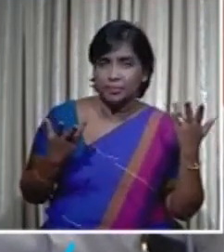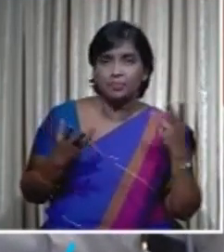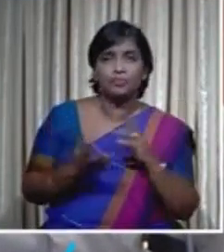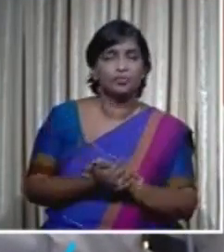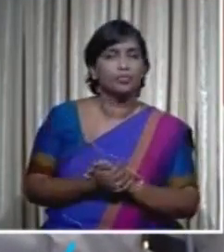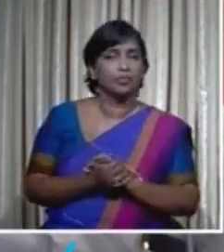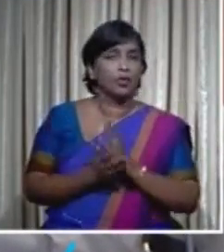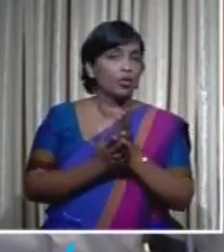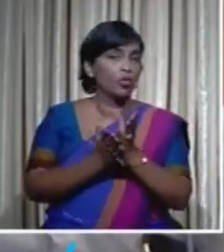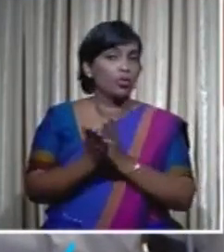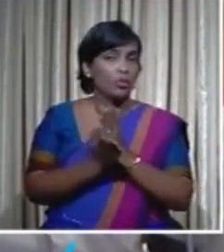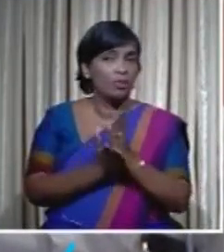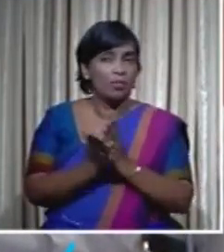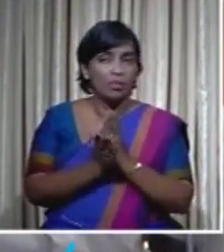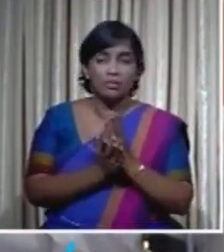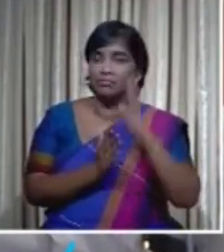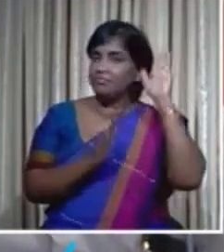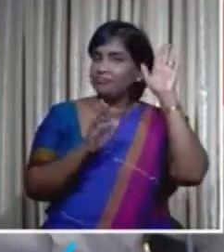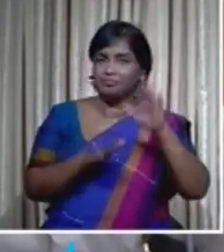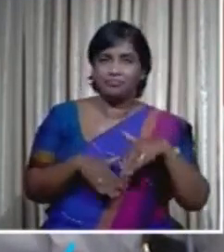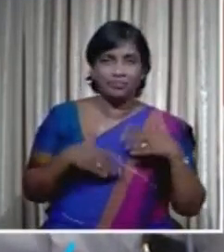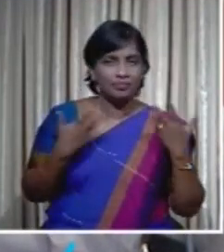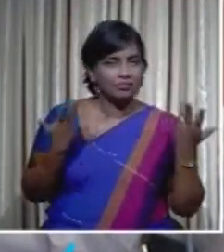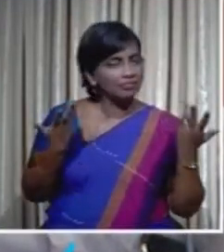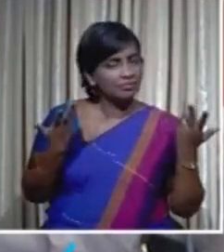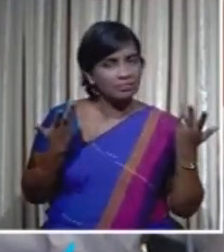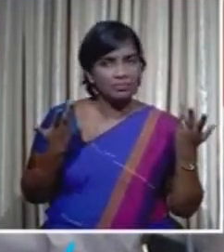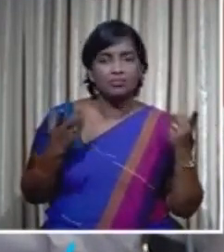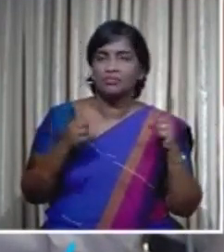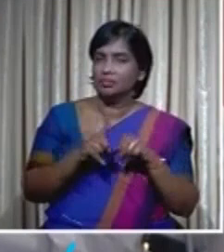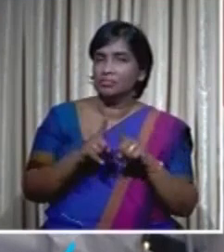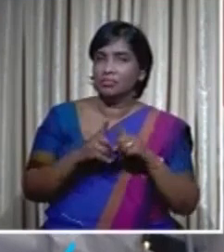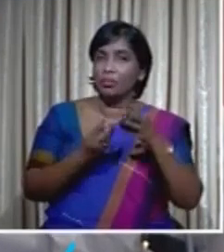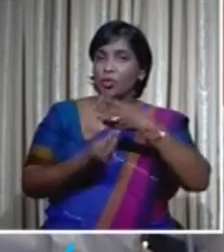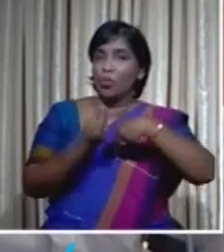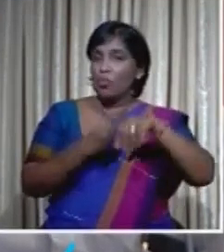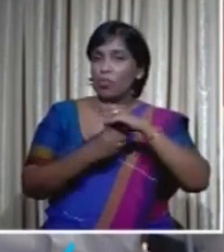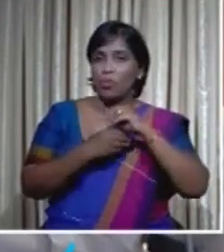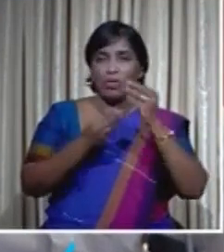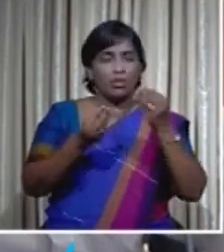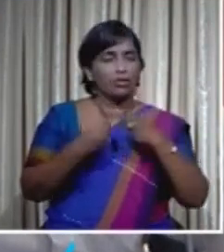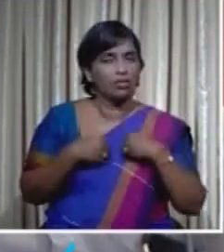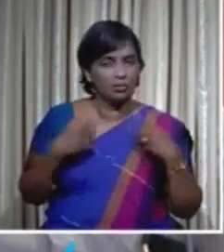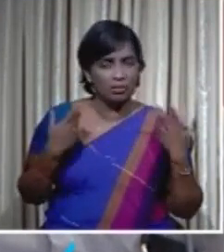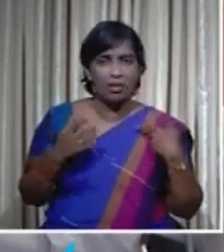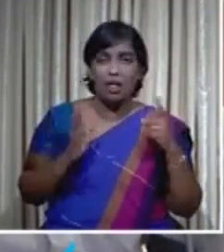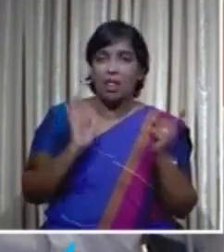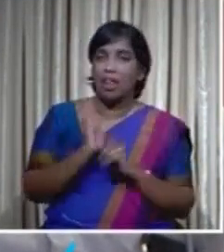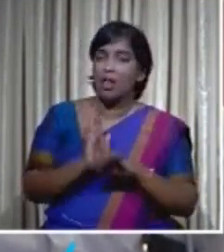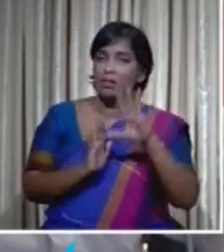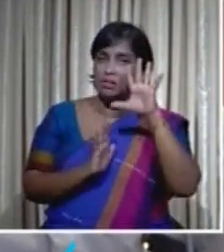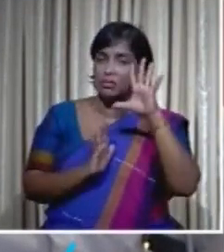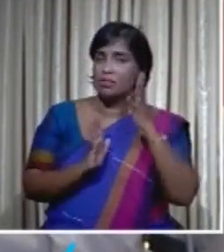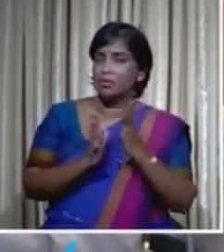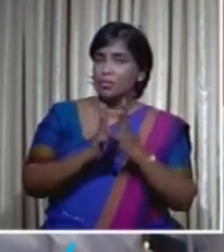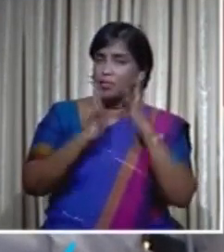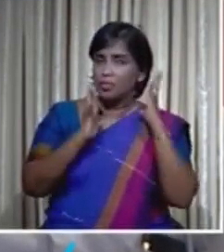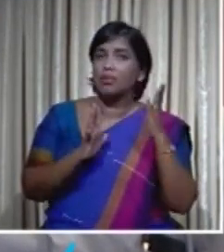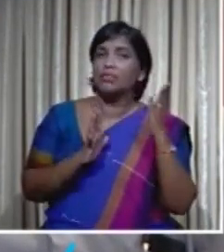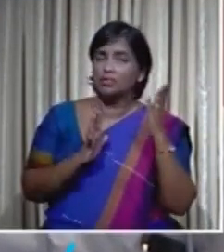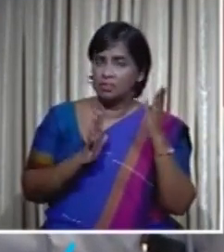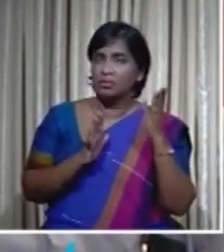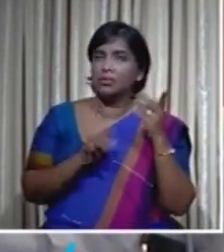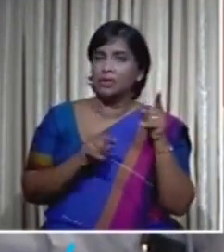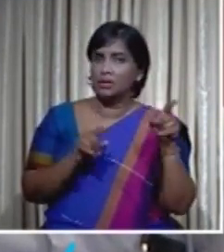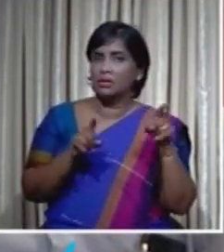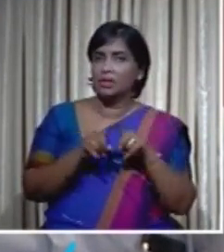berapa? Pasalegal berapa? Ibu bapa mirikka, anda makal, aindilat sam makal, anda manile wan darikal dana? Apa di wan